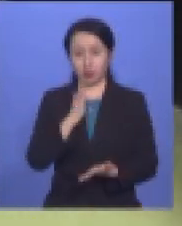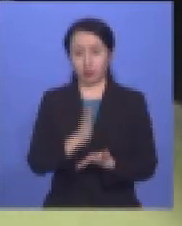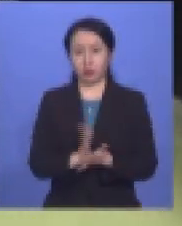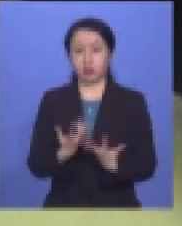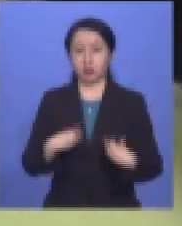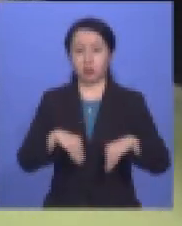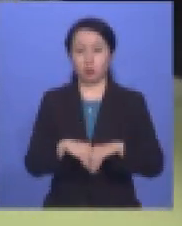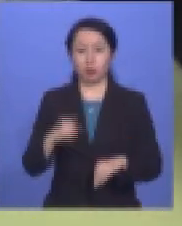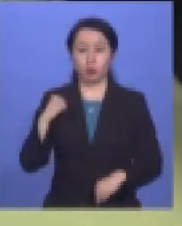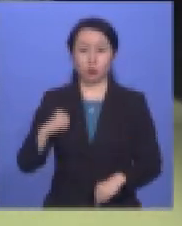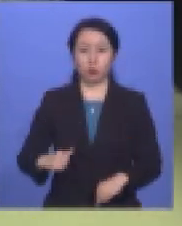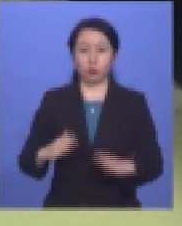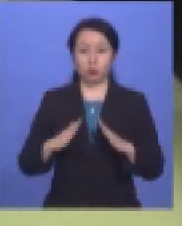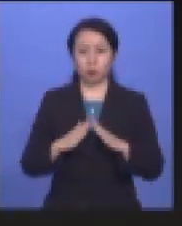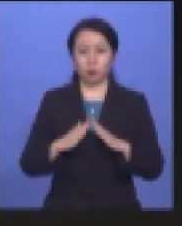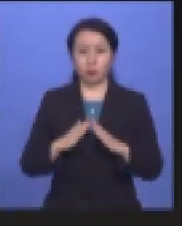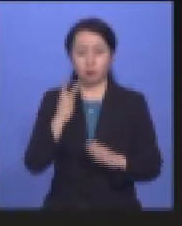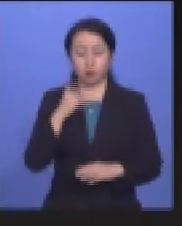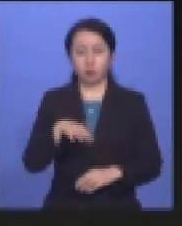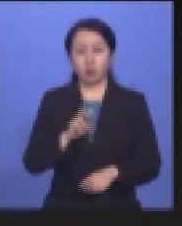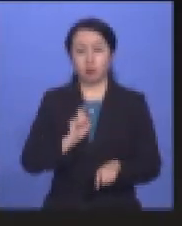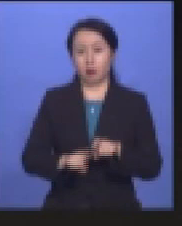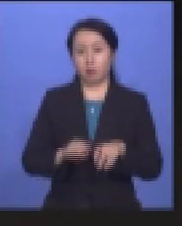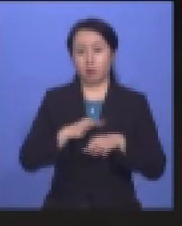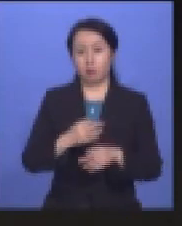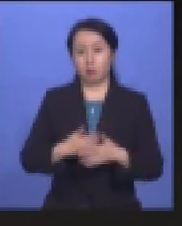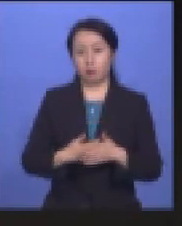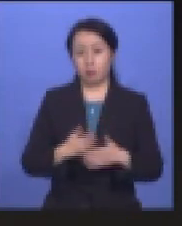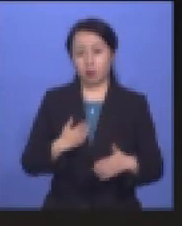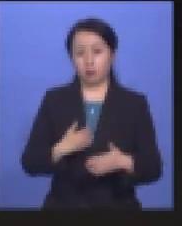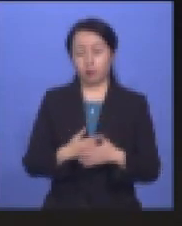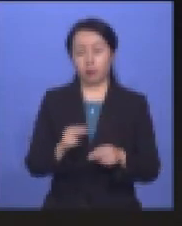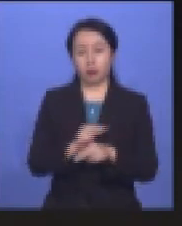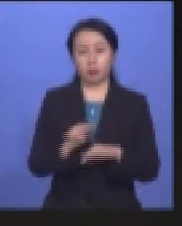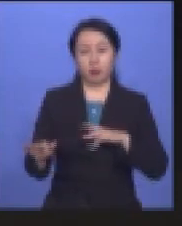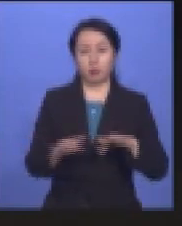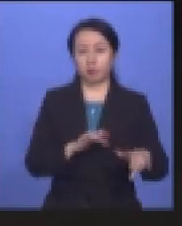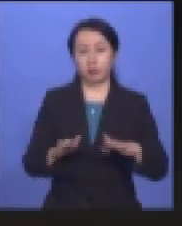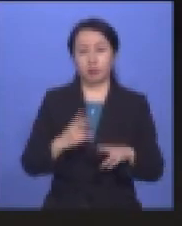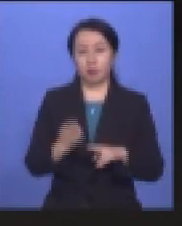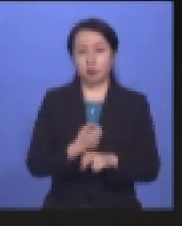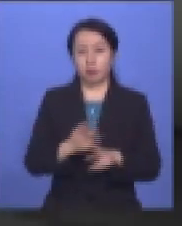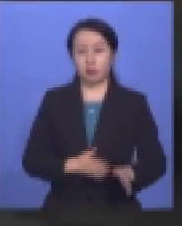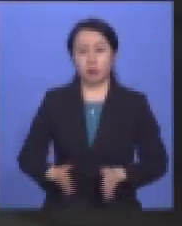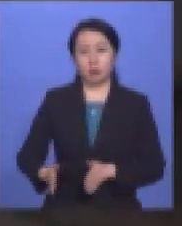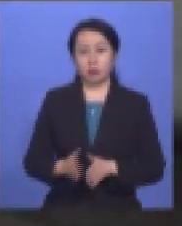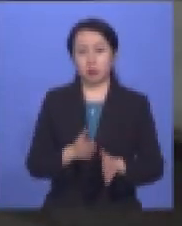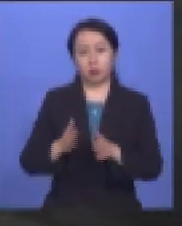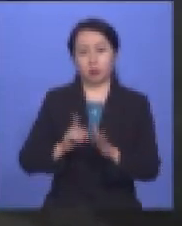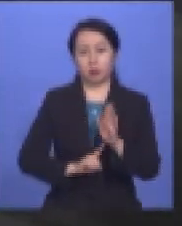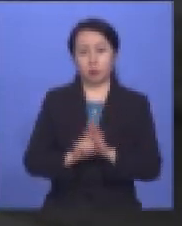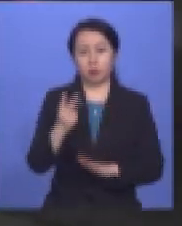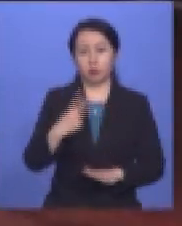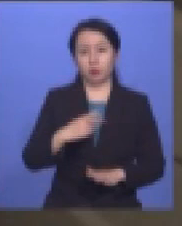семья и она ждет дома или всегда с вами за рулем рейд был проведен три оперативно-профилактического мероприятия безопасная дорога стартовала